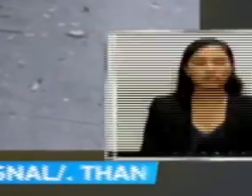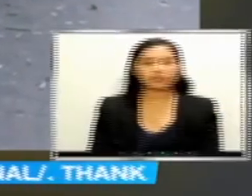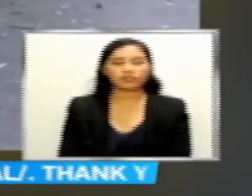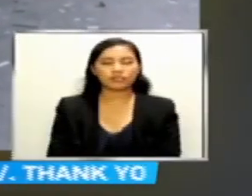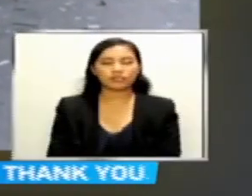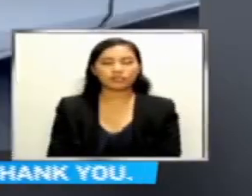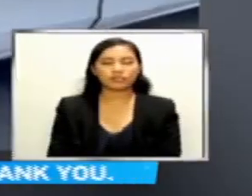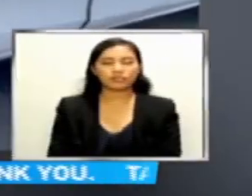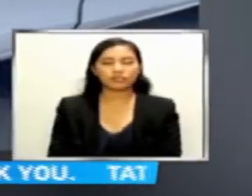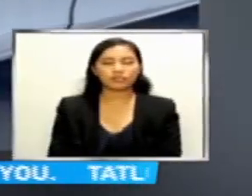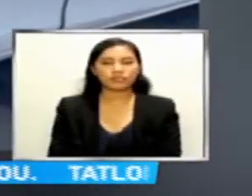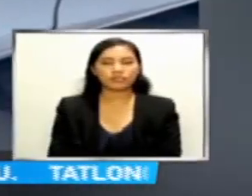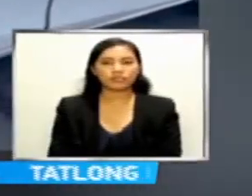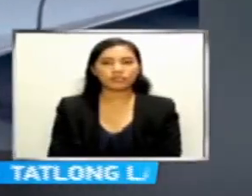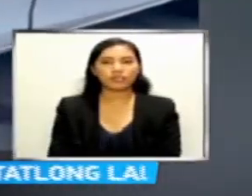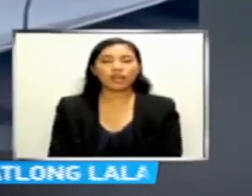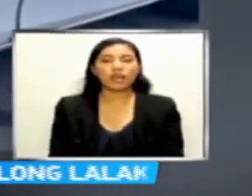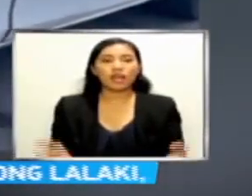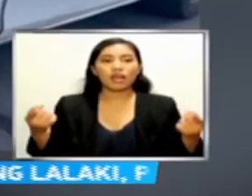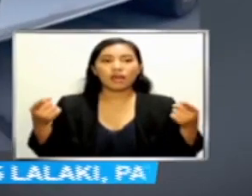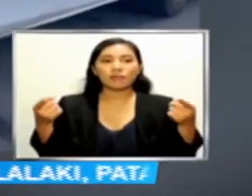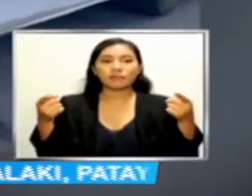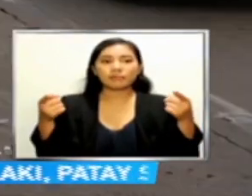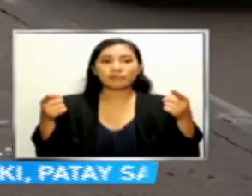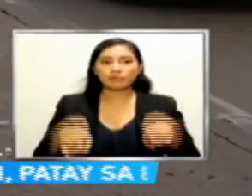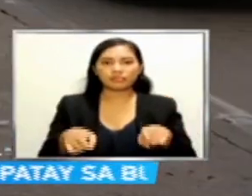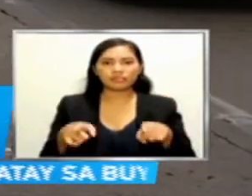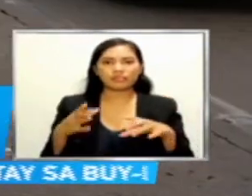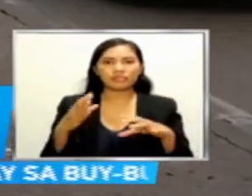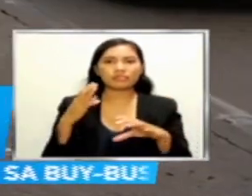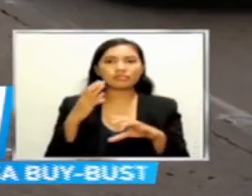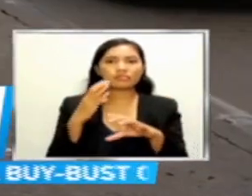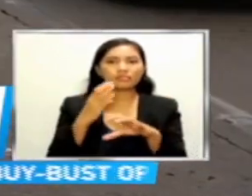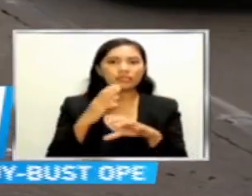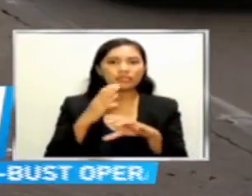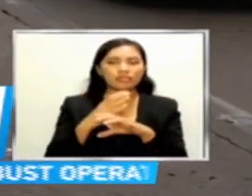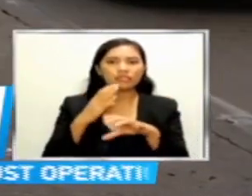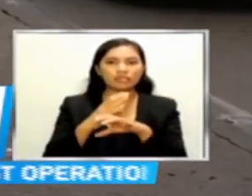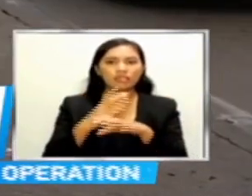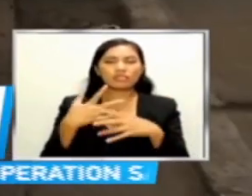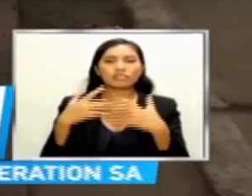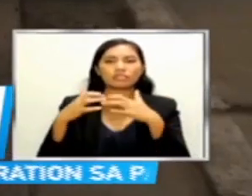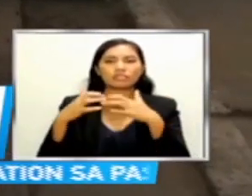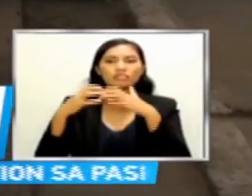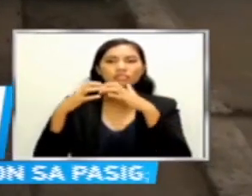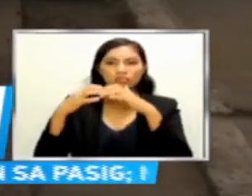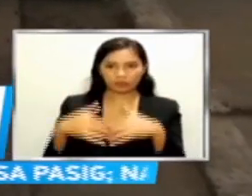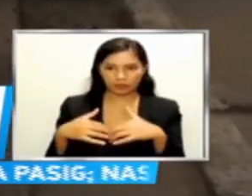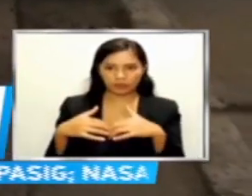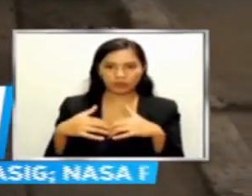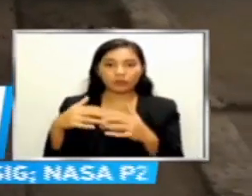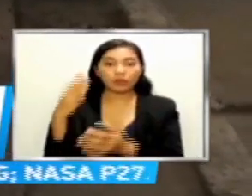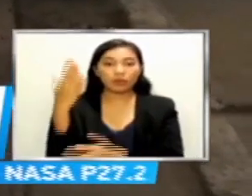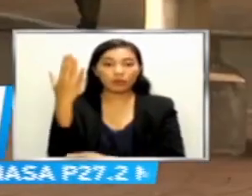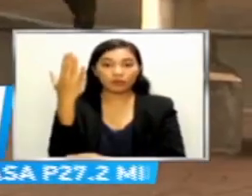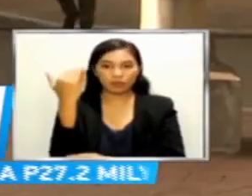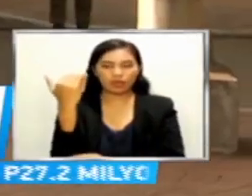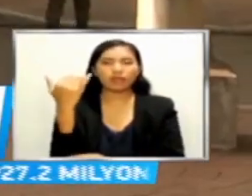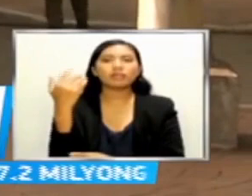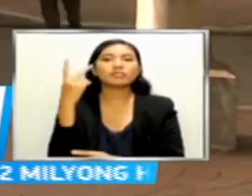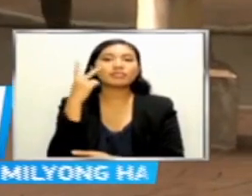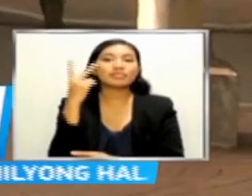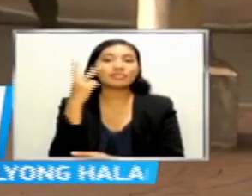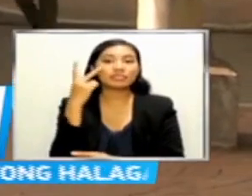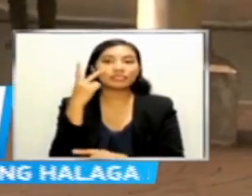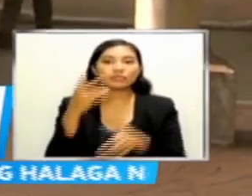Nayupi ang likuran ng mga sasakyang ito matapos umanong araruhin ng isang 16-wheeler sa kahabaan ng Bonifacio Drive sa